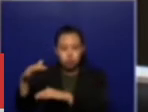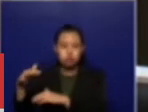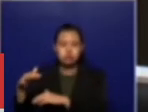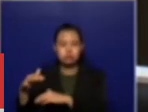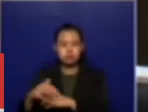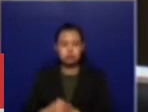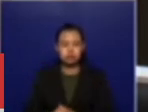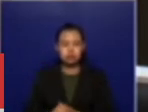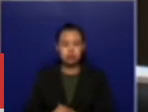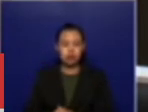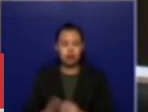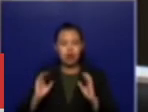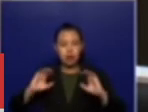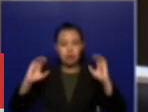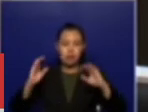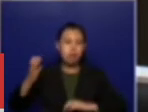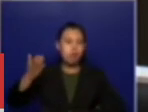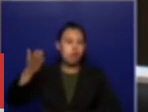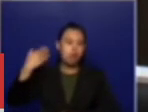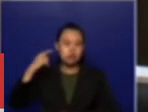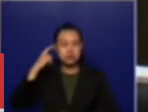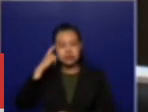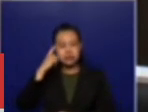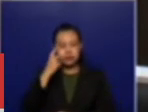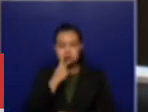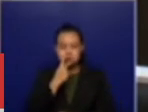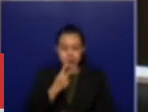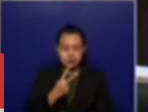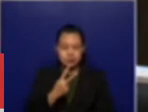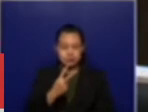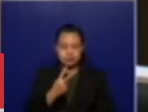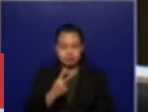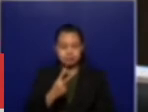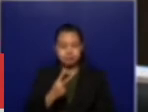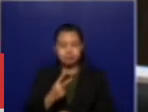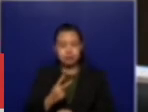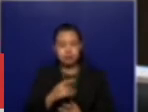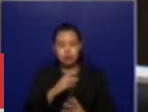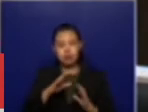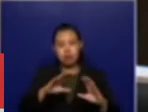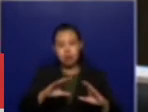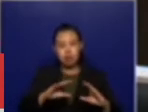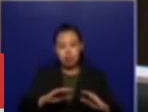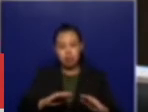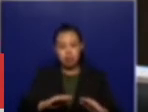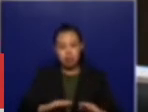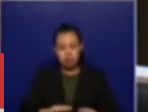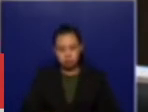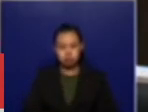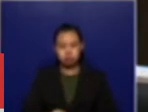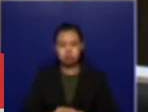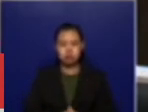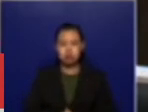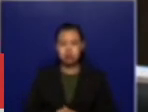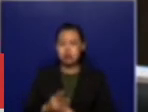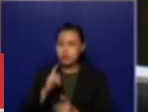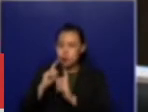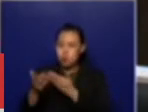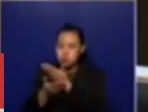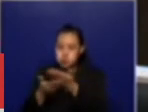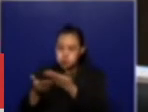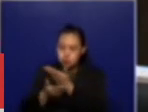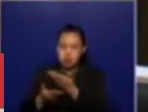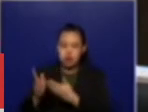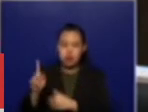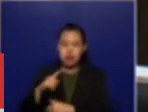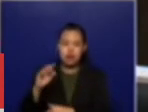เล็งเห็นสิ่งที่กำลังจะหายไปเขาก็มีการเร่งเจรจา FTA กับประเทศคู่ค้าที่สำคัญครับ